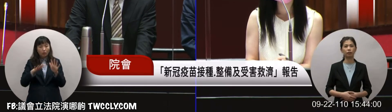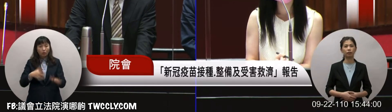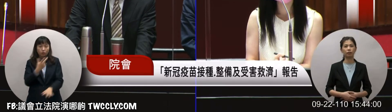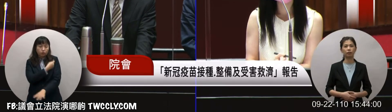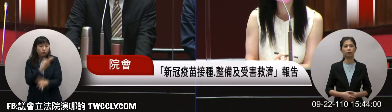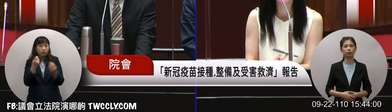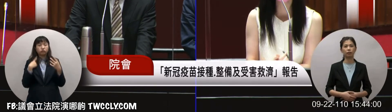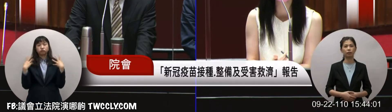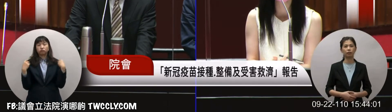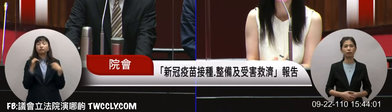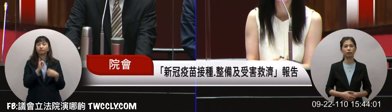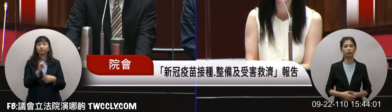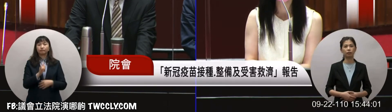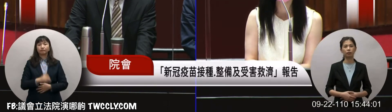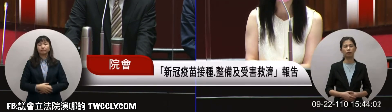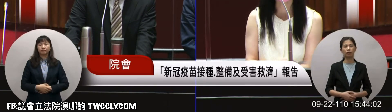事。